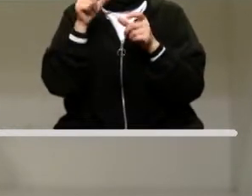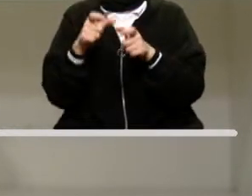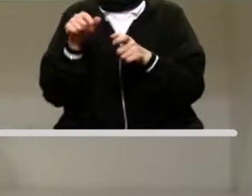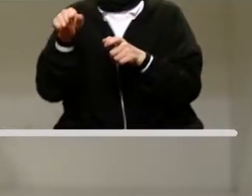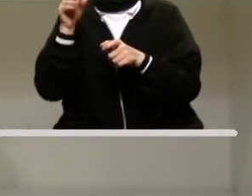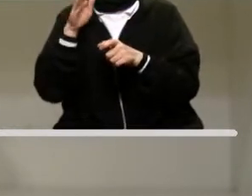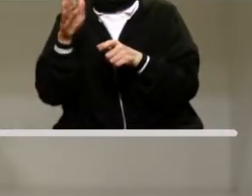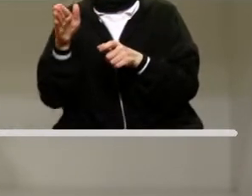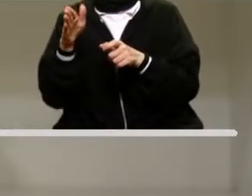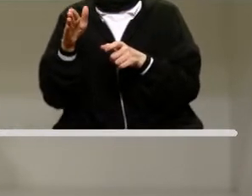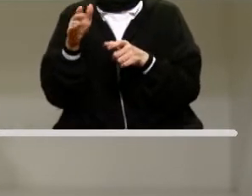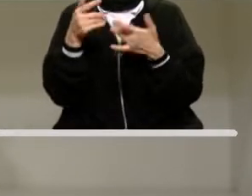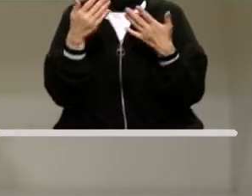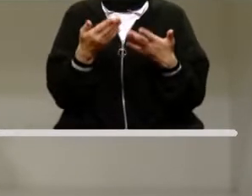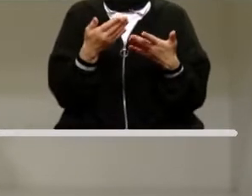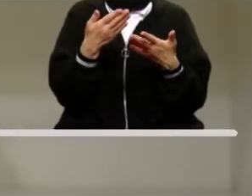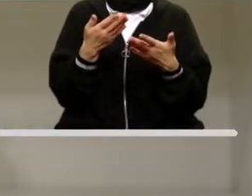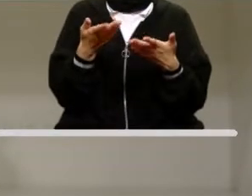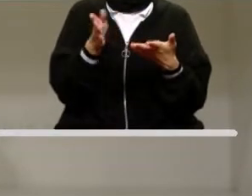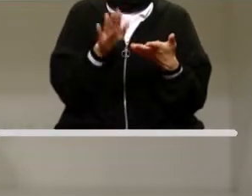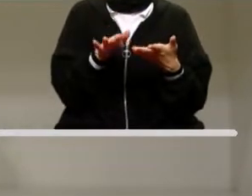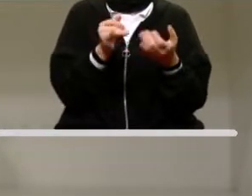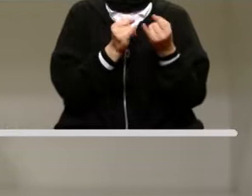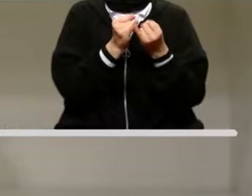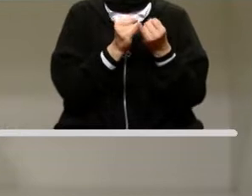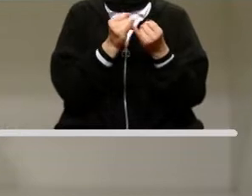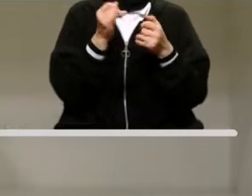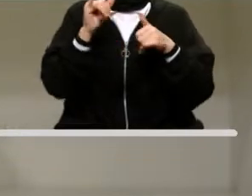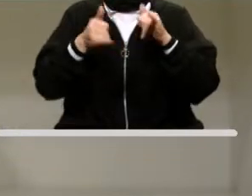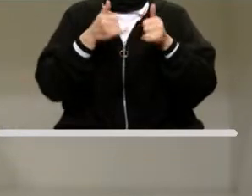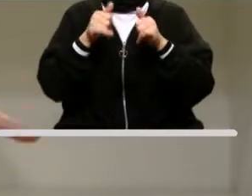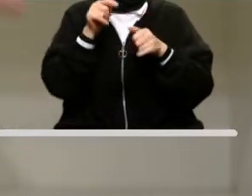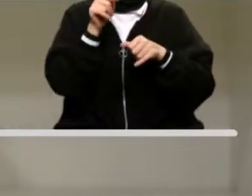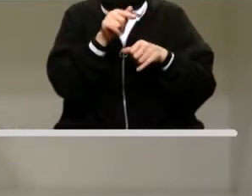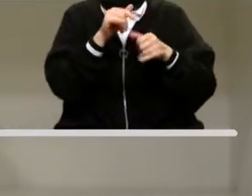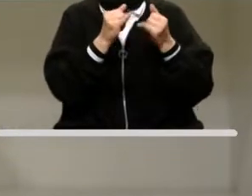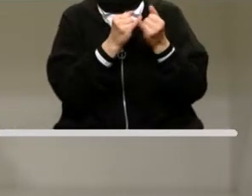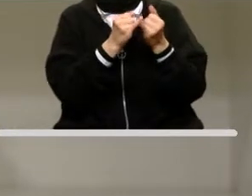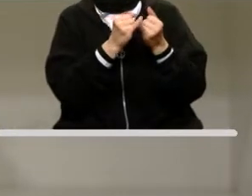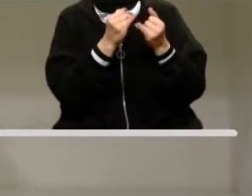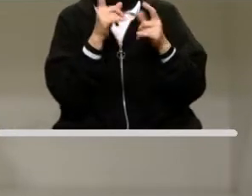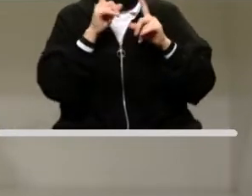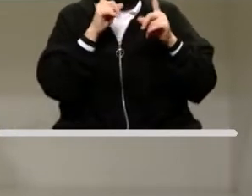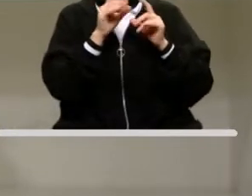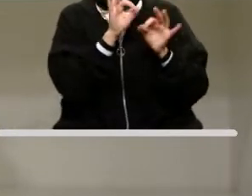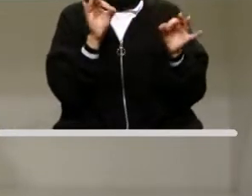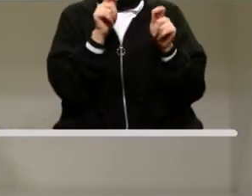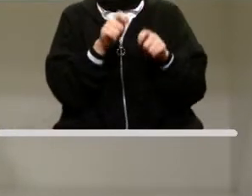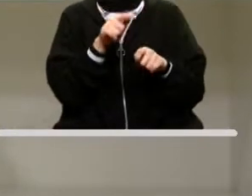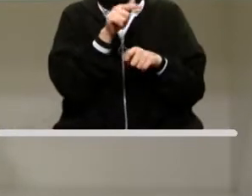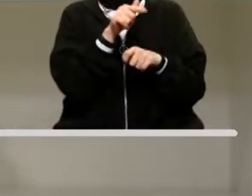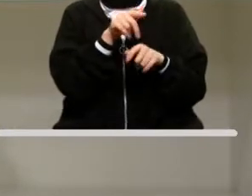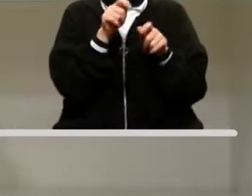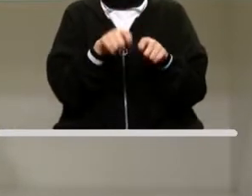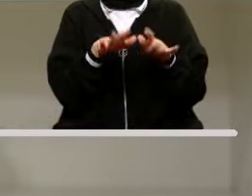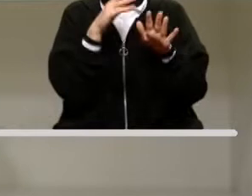oynarken mesela biri hani adaletsizce bir davranış geliştirirse bak bu yaptığınız doğru değil. İşte sen böyle davrandığın için şu an böyle olacak gibi. Hani orada bir